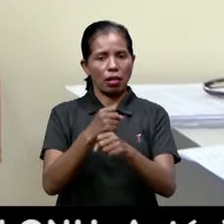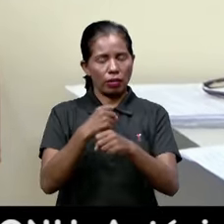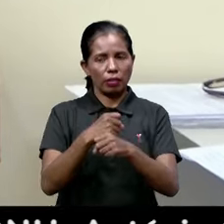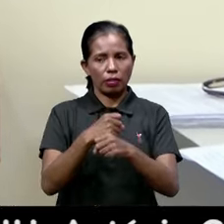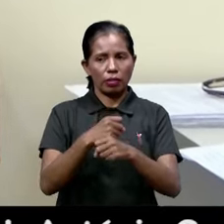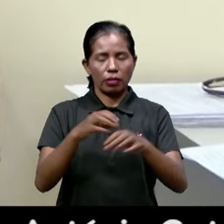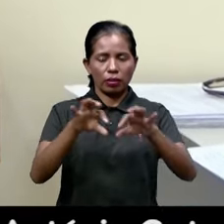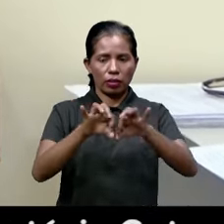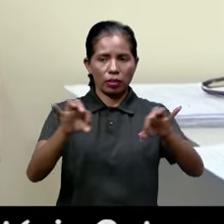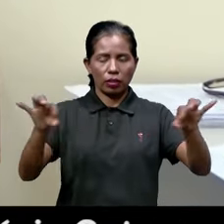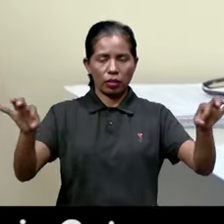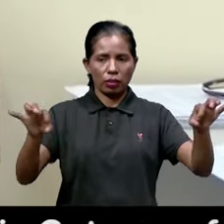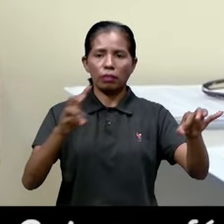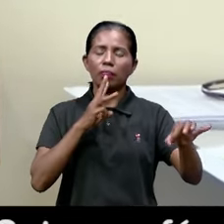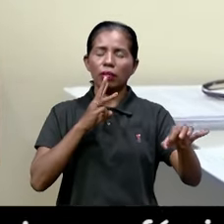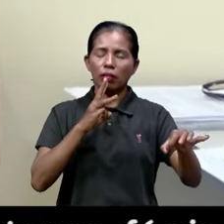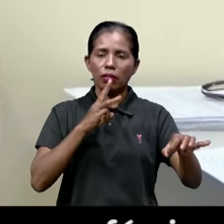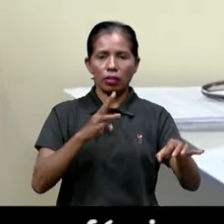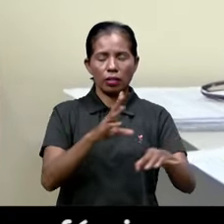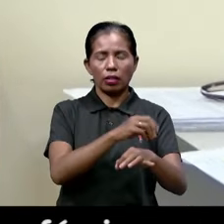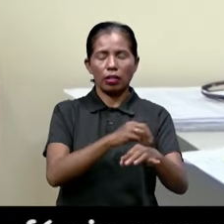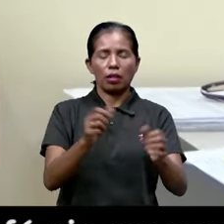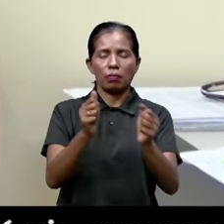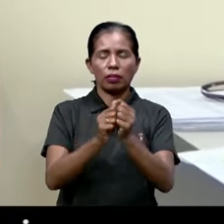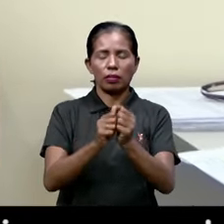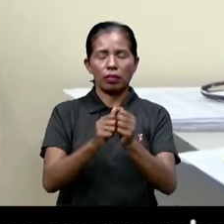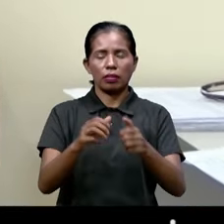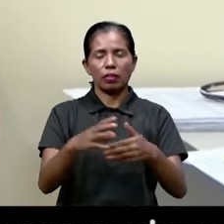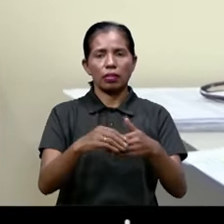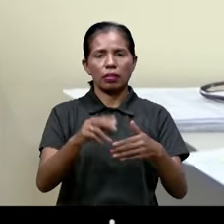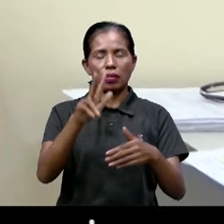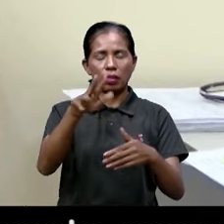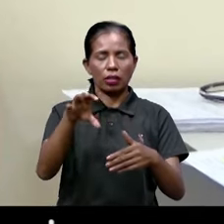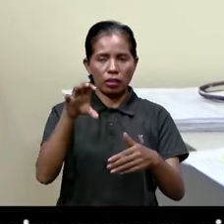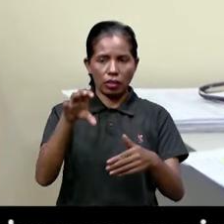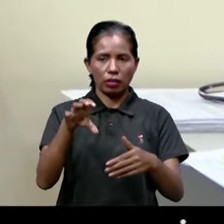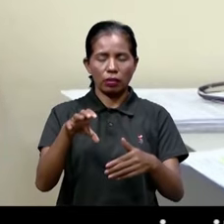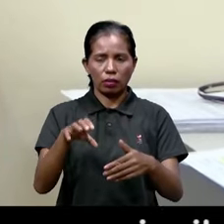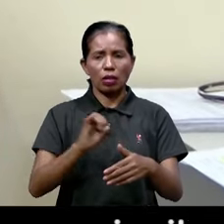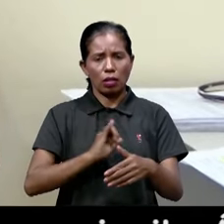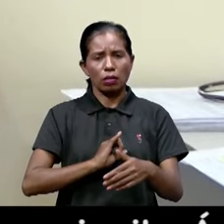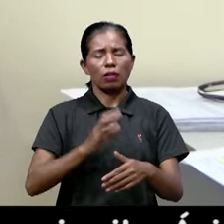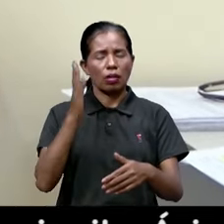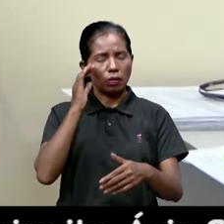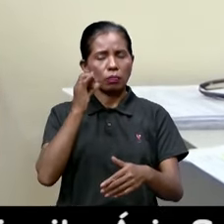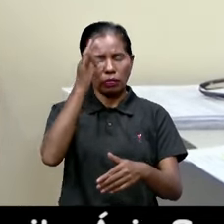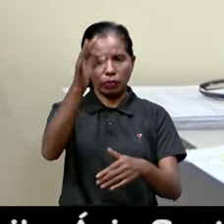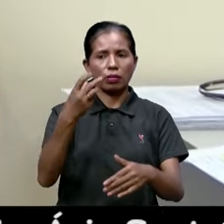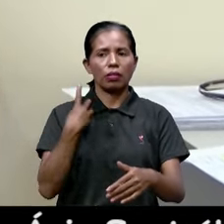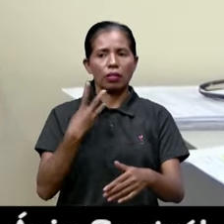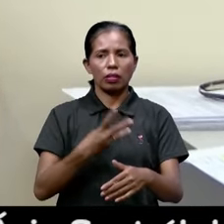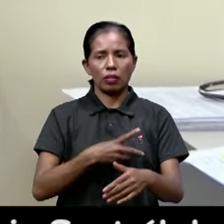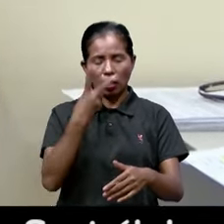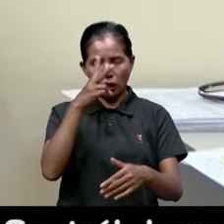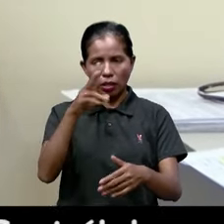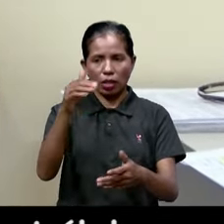kanu sira dada majemenu 300 juta to ona he mota masih anu mba futuri ita se hare